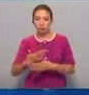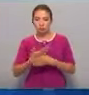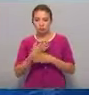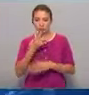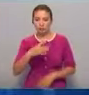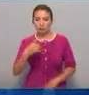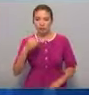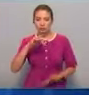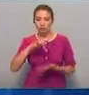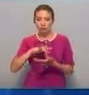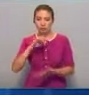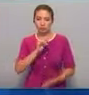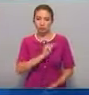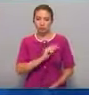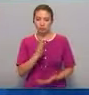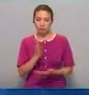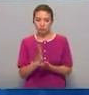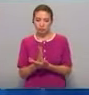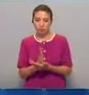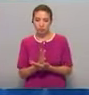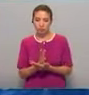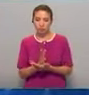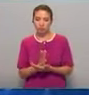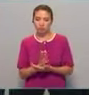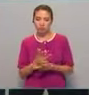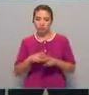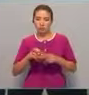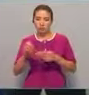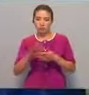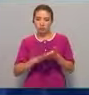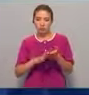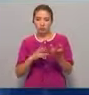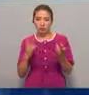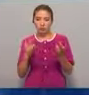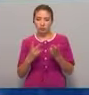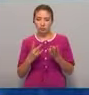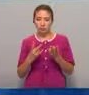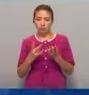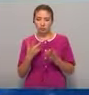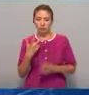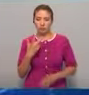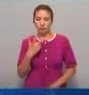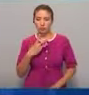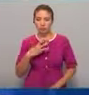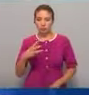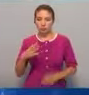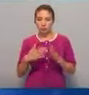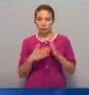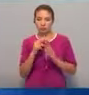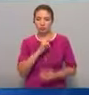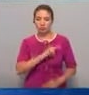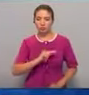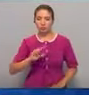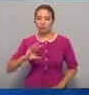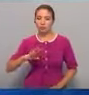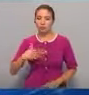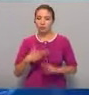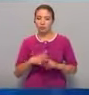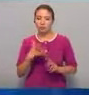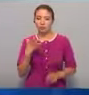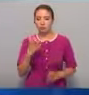41 точкада жұмыс істеп жатырмыз. Сол жалғасын тапса деп едік. Біз 3 миллиардқа дейін ұсыныс жасағанбыз. Хотя бы соның